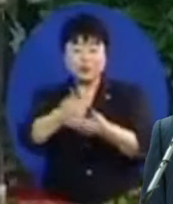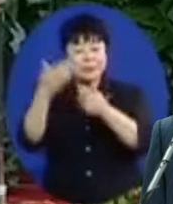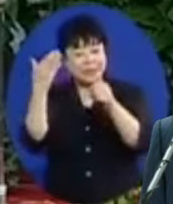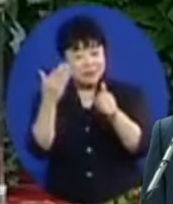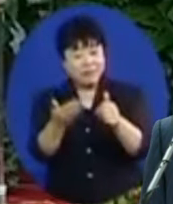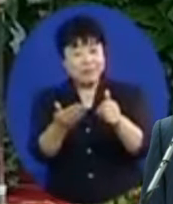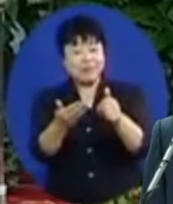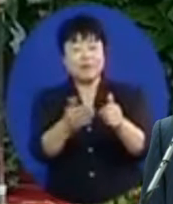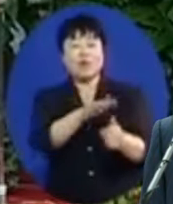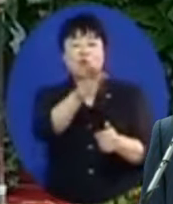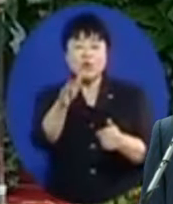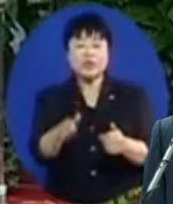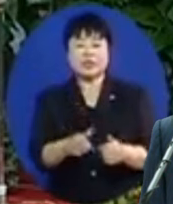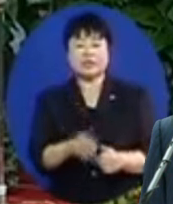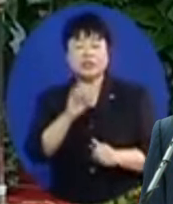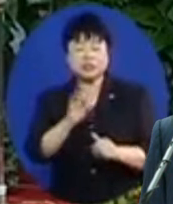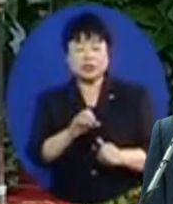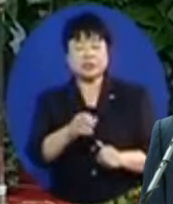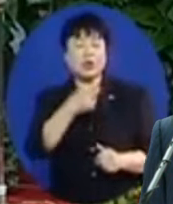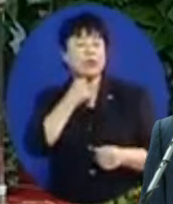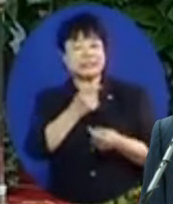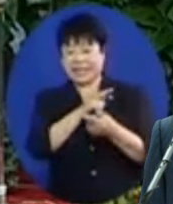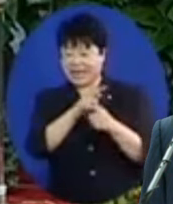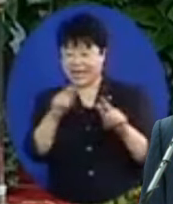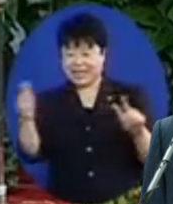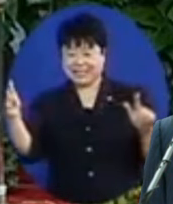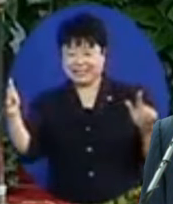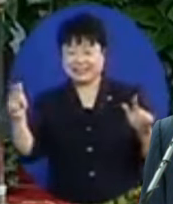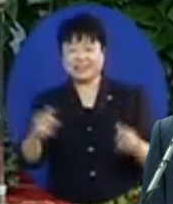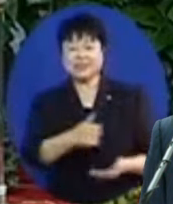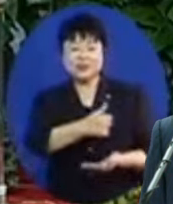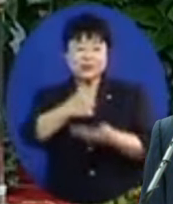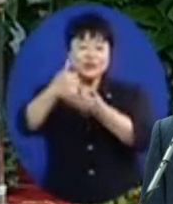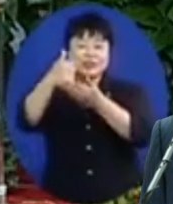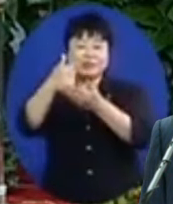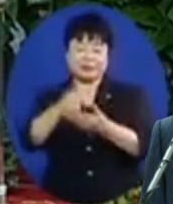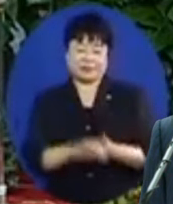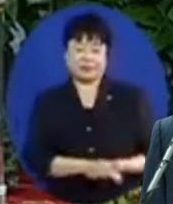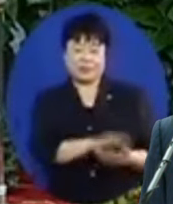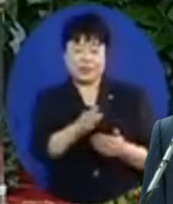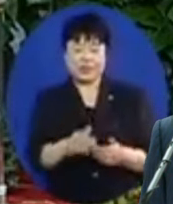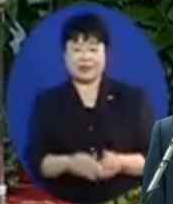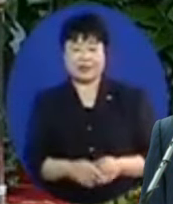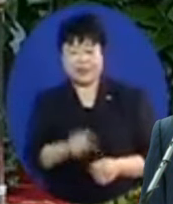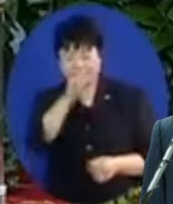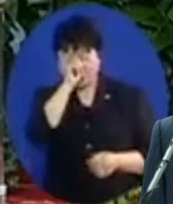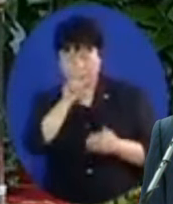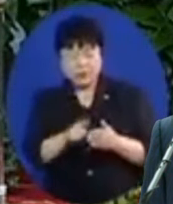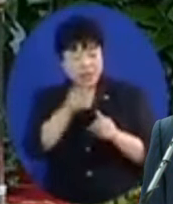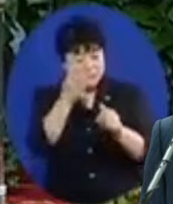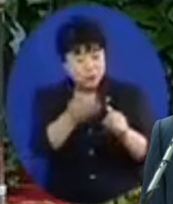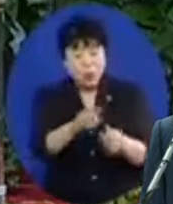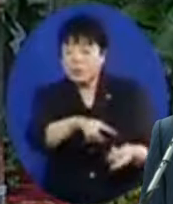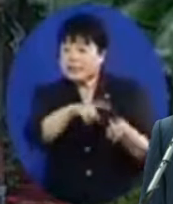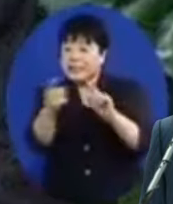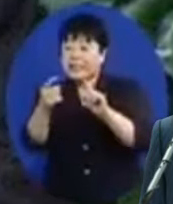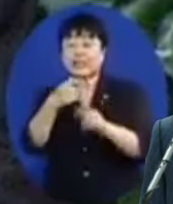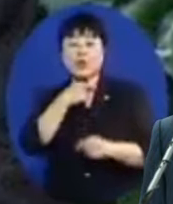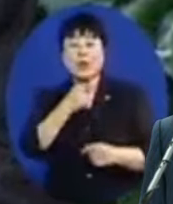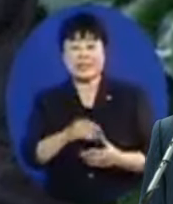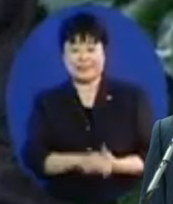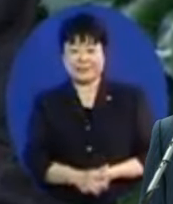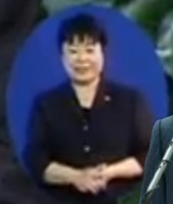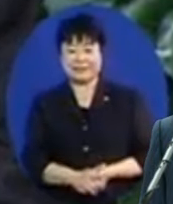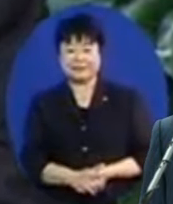주님께서는 우리를 정죄하기를 원치 않습니다. 주님은 어찌하든지 우리에게 기회를 주시고 살리기를 원하시는